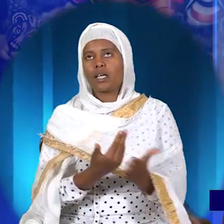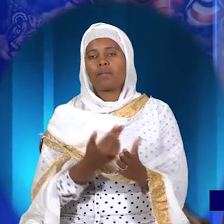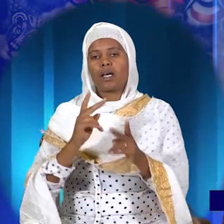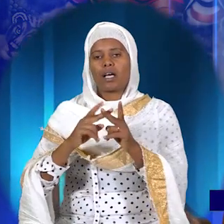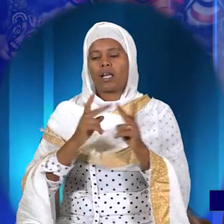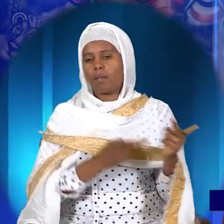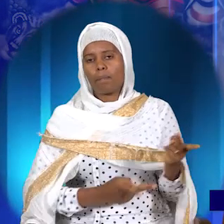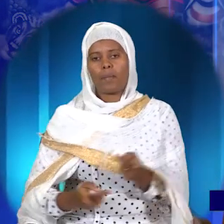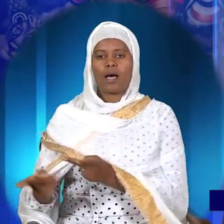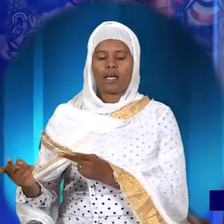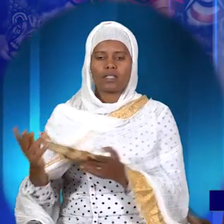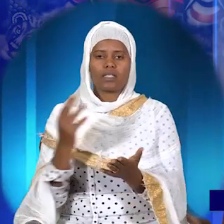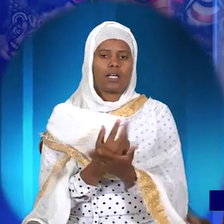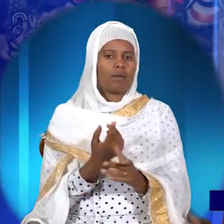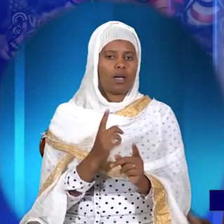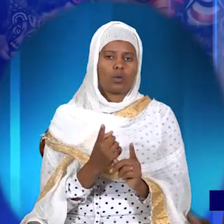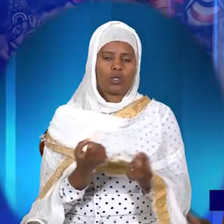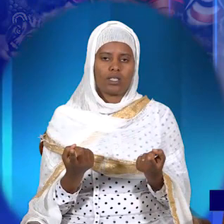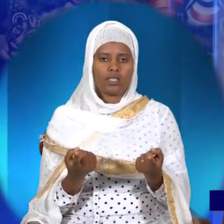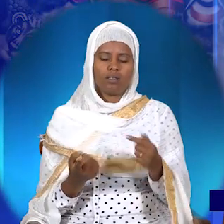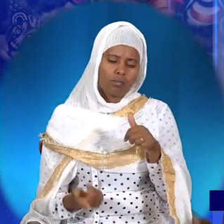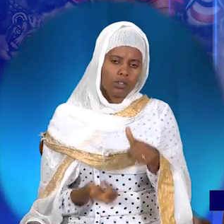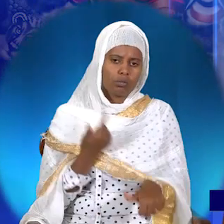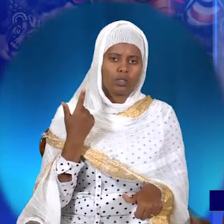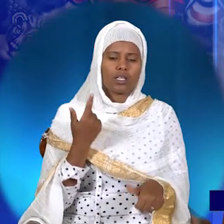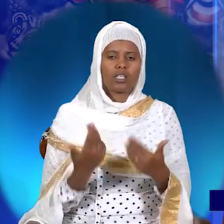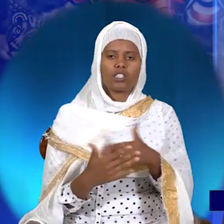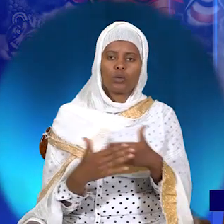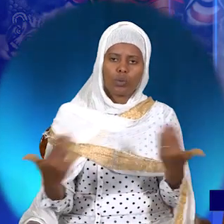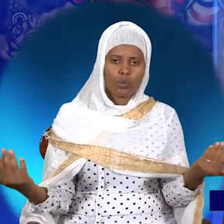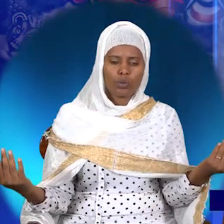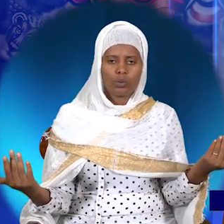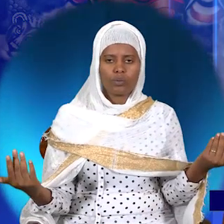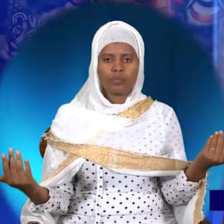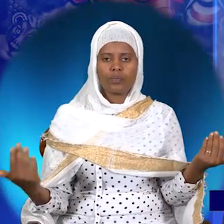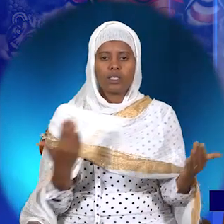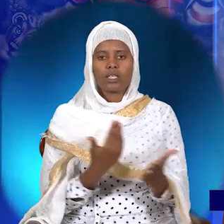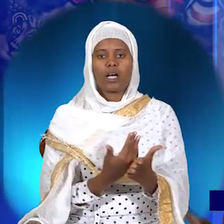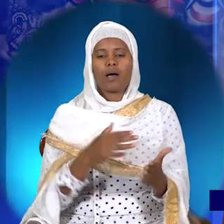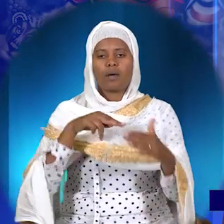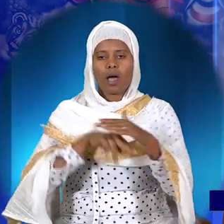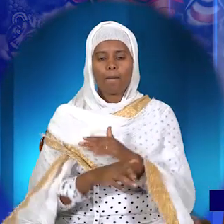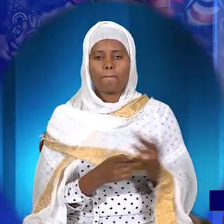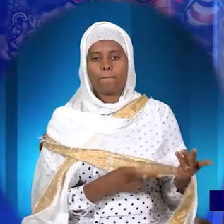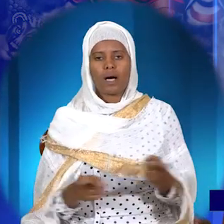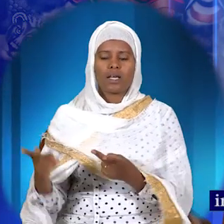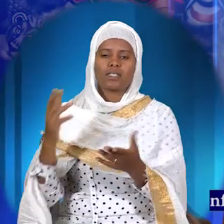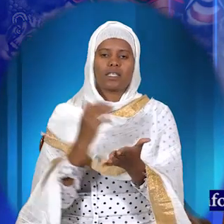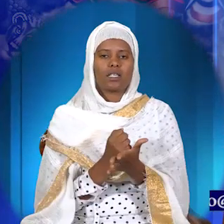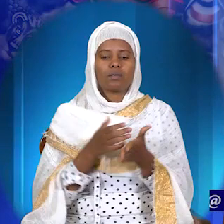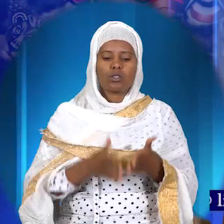ድማ ካብ ናይ ካልእ ባህሪ ዝተረኽበ ኣይኮነን፣ መጀመርታ ዘይብሉ ካብ ናይ ኣብ